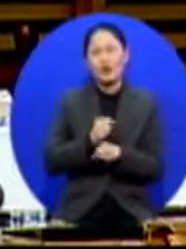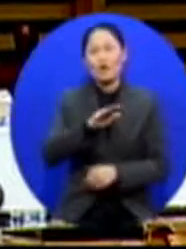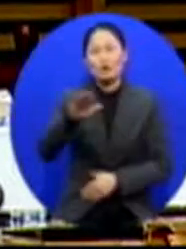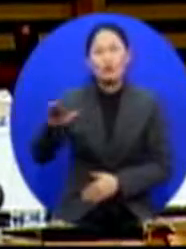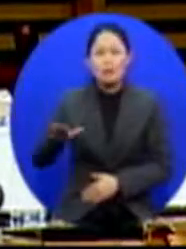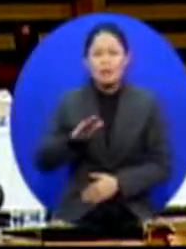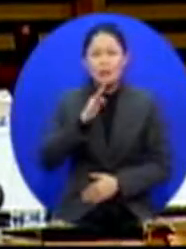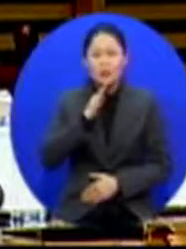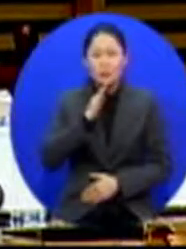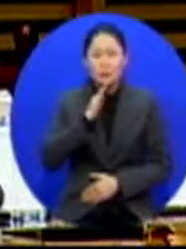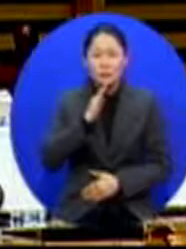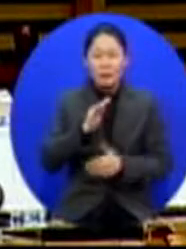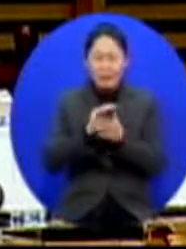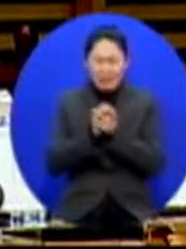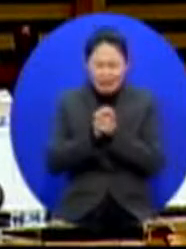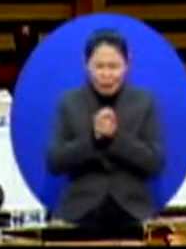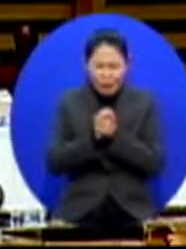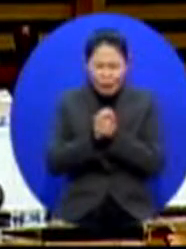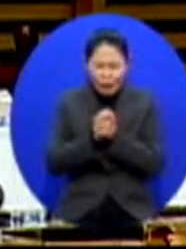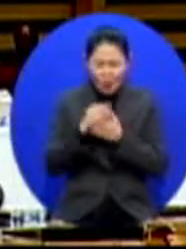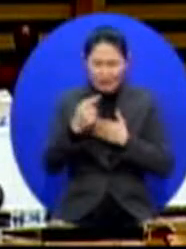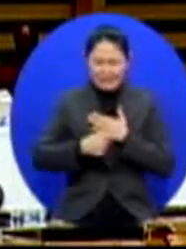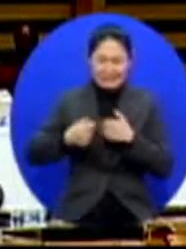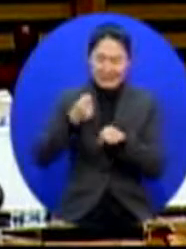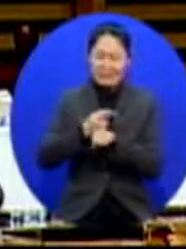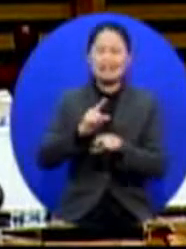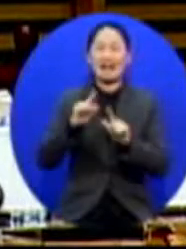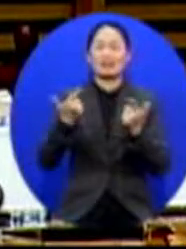우리가 워낙 안기도 체질이 에요